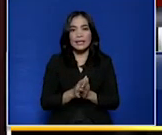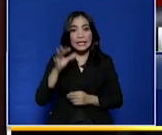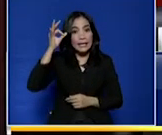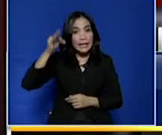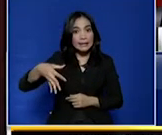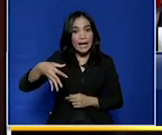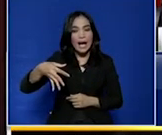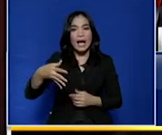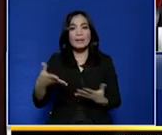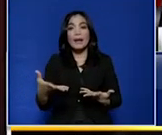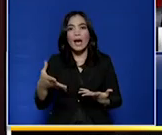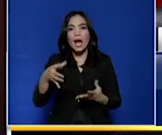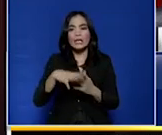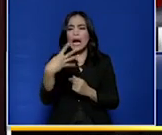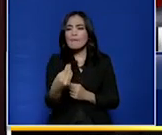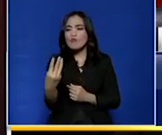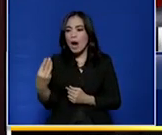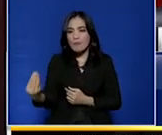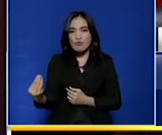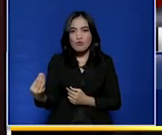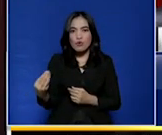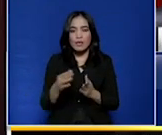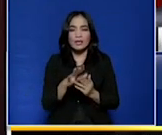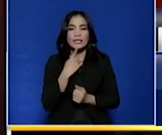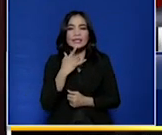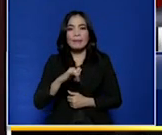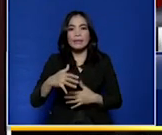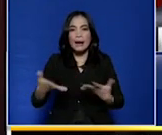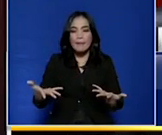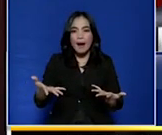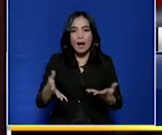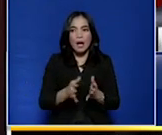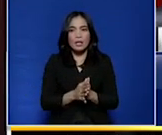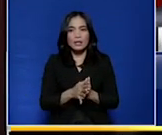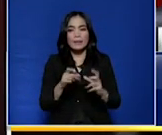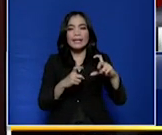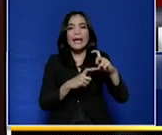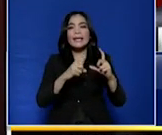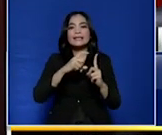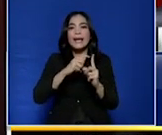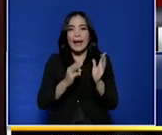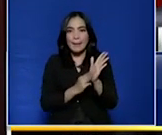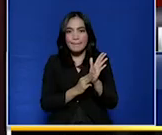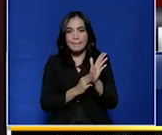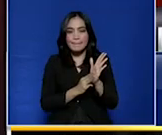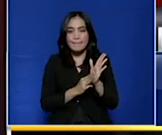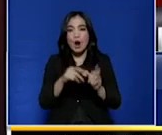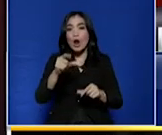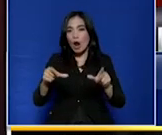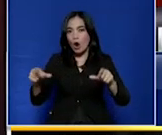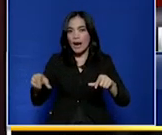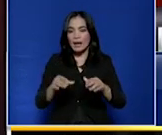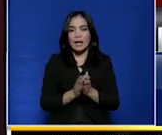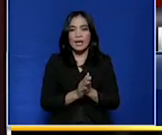terutama yang dilakukan dalaman itu baik itu sarana prasarana maupun sdm-nya yang kedua